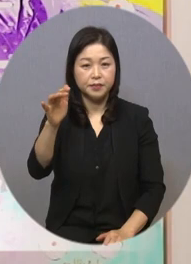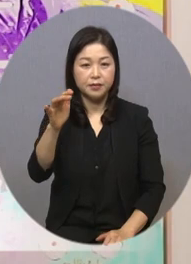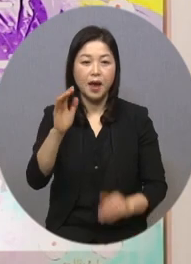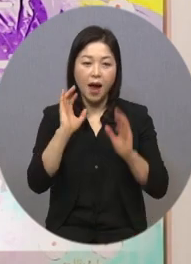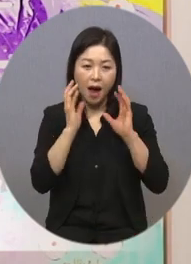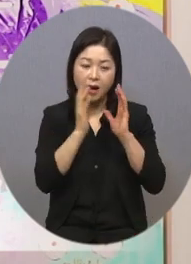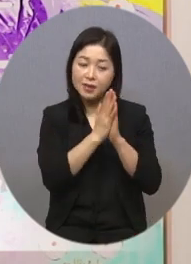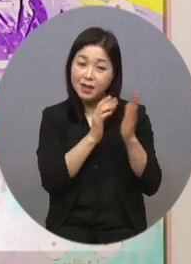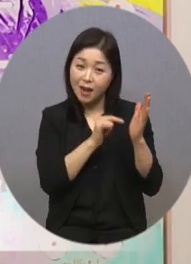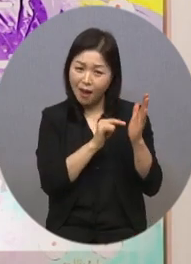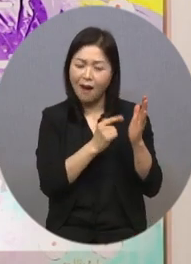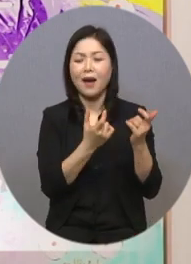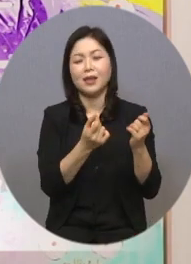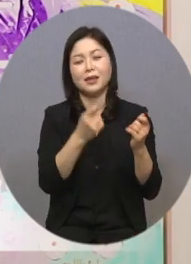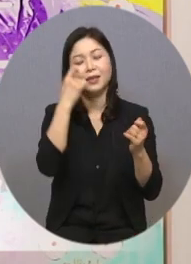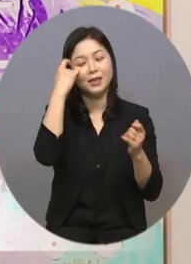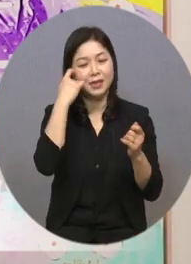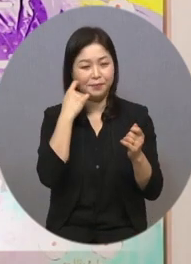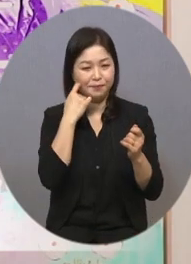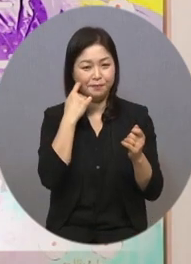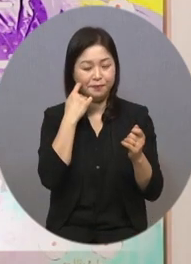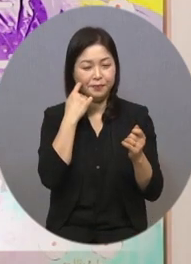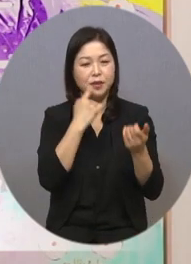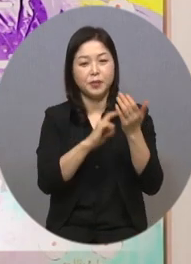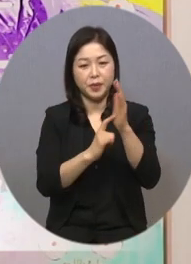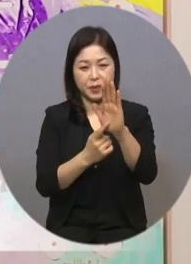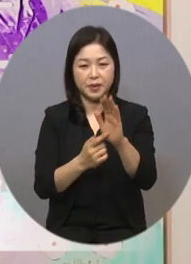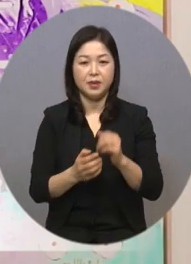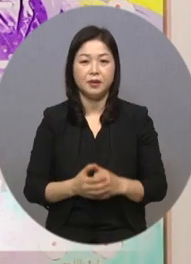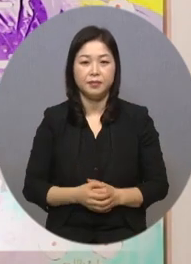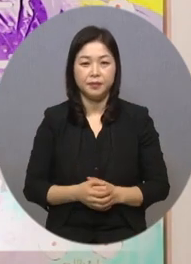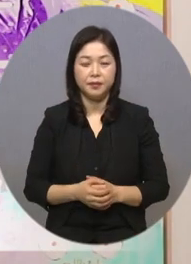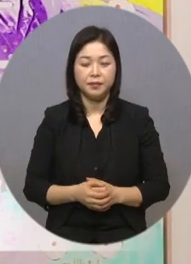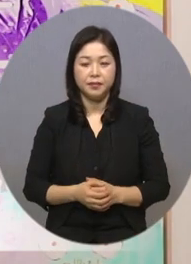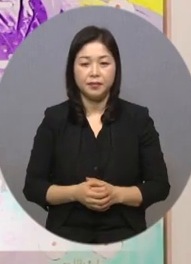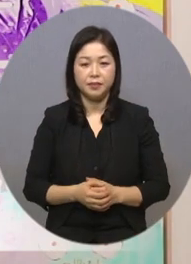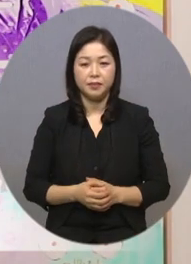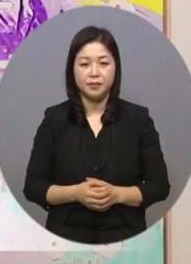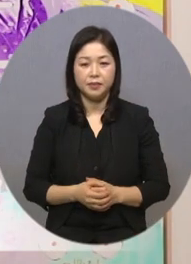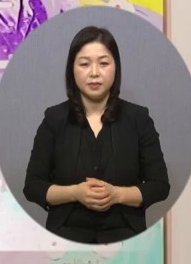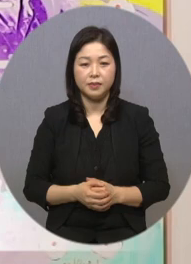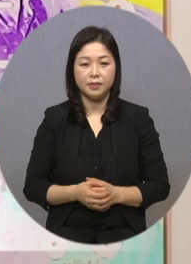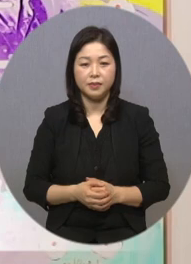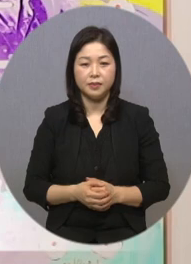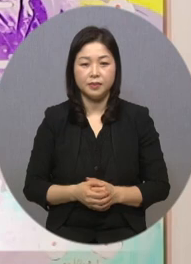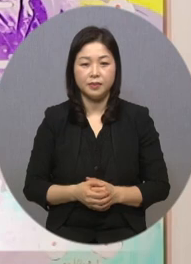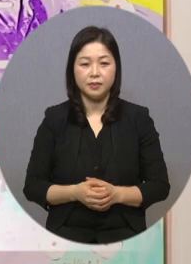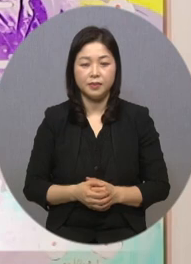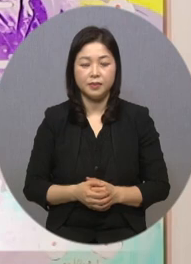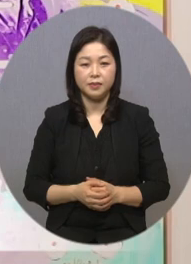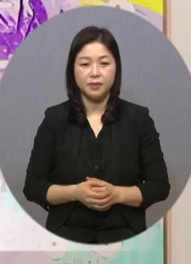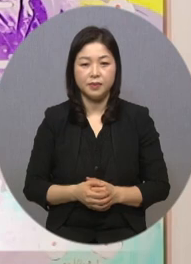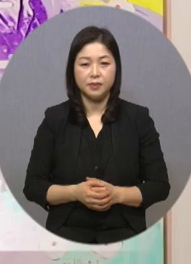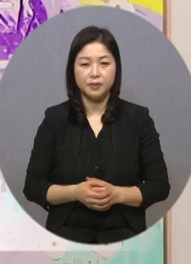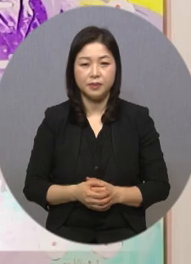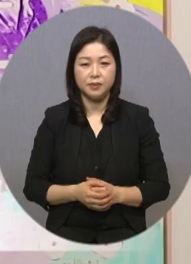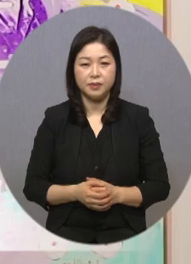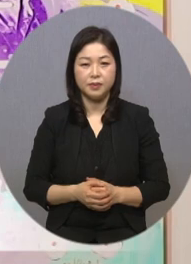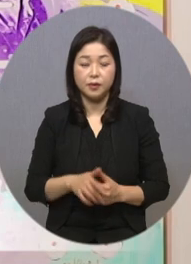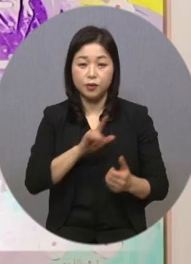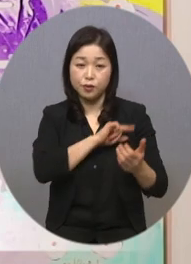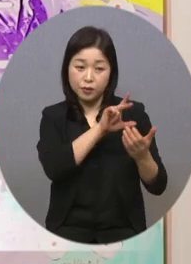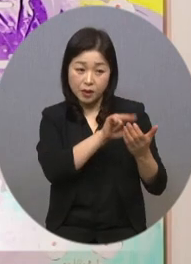어떤 동화적인 요소들을 표현을 한 거거든요. 그런 어떤 주제들을